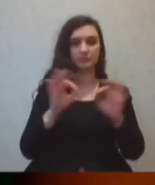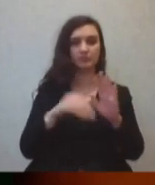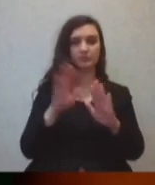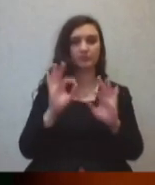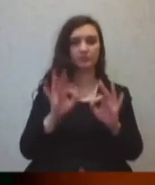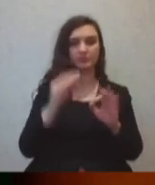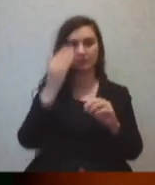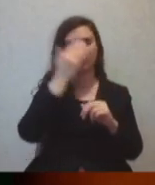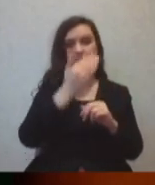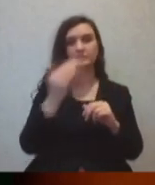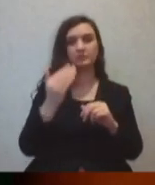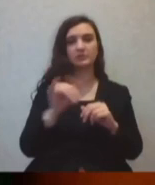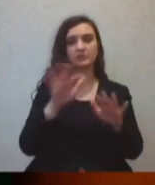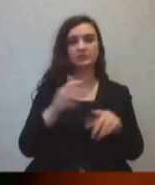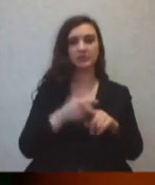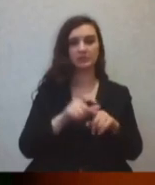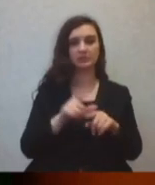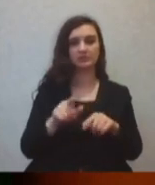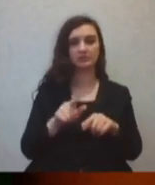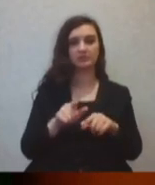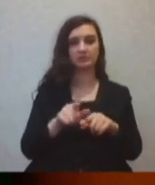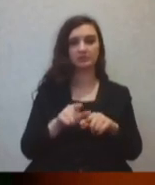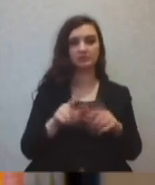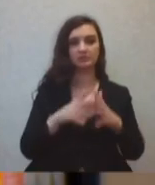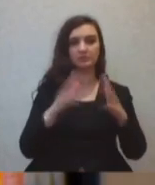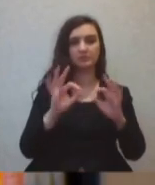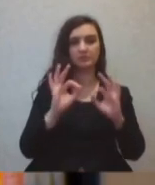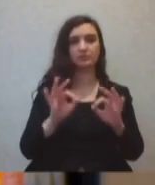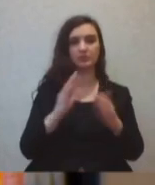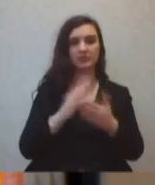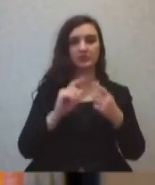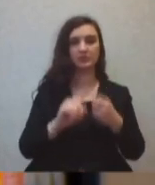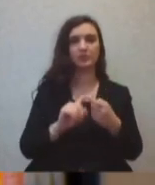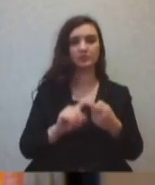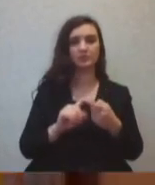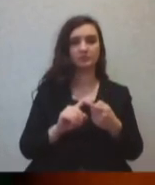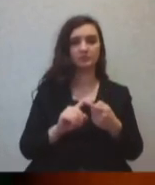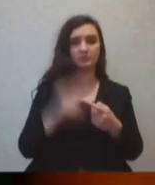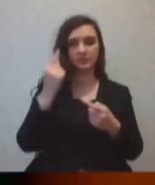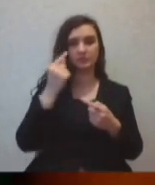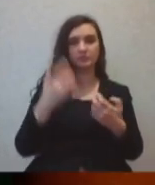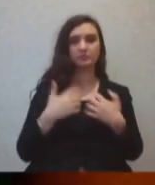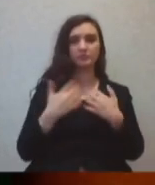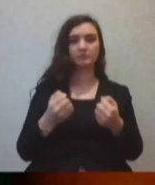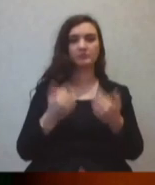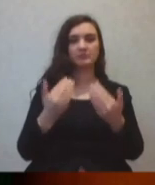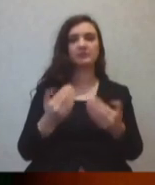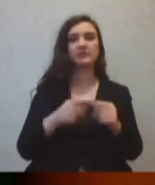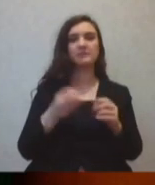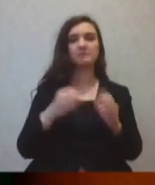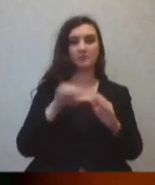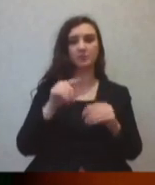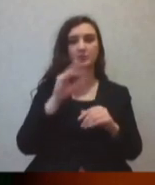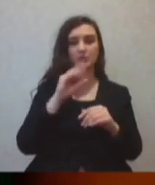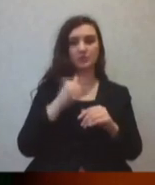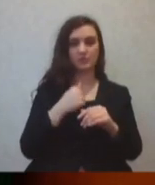სწორედ საზოგადოებაზე, სადაც ძალიან სწორია დამოკიდებულება დიახ ფსიქიკური ჯანმრთელობის მიმართ, ამით უმეტეს თუ